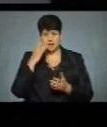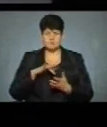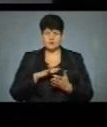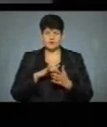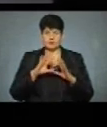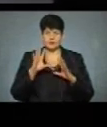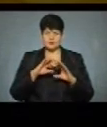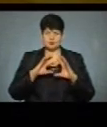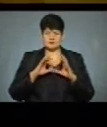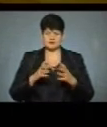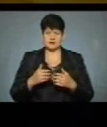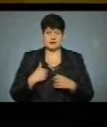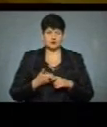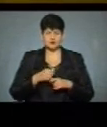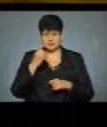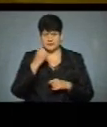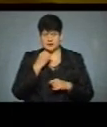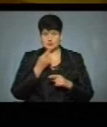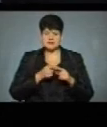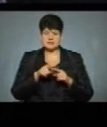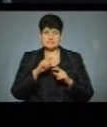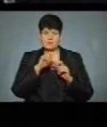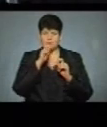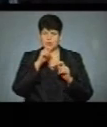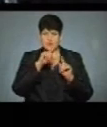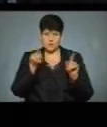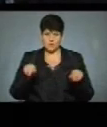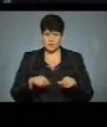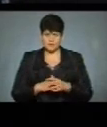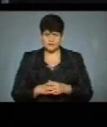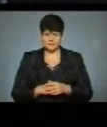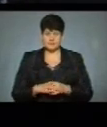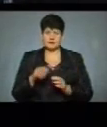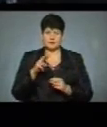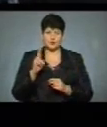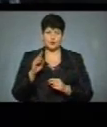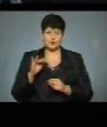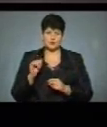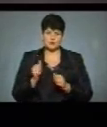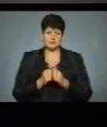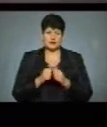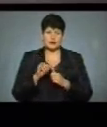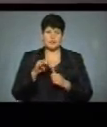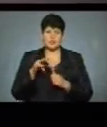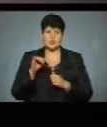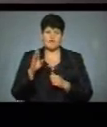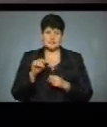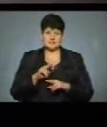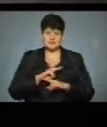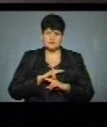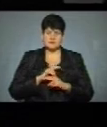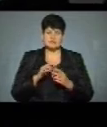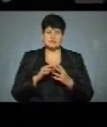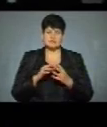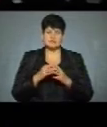світу. Я дуже вдячна за ось такий подарунок. Марійка Коцюк – донька загиблого під Іловайськом Руслана Коцюка з села